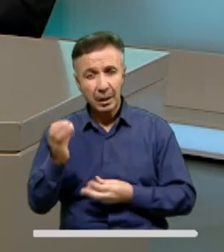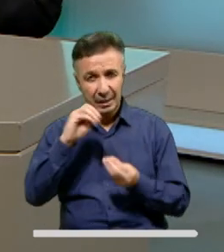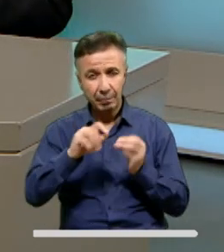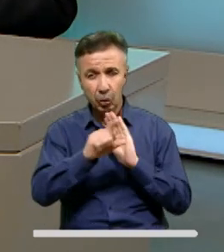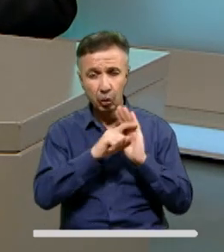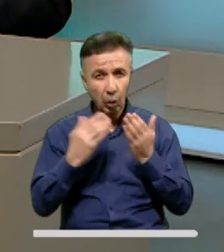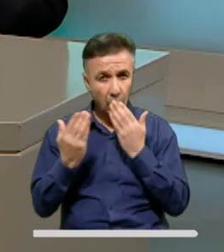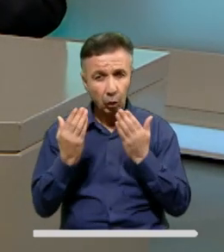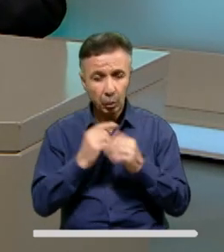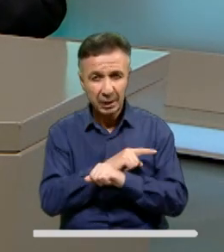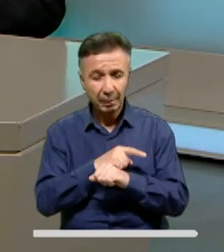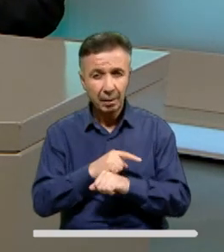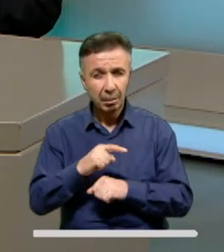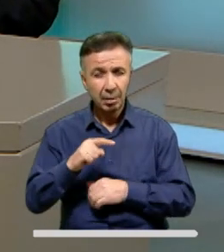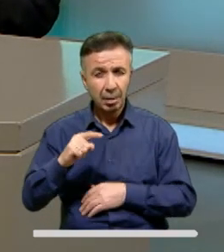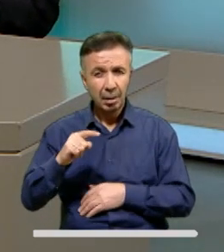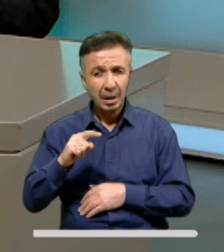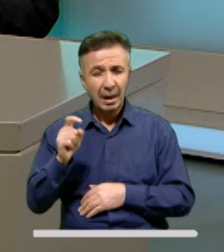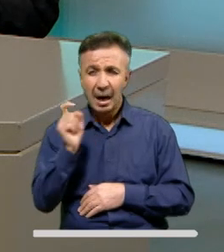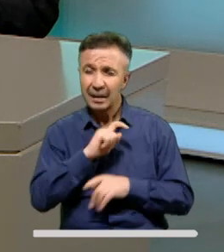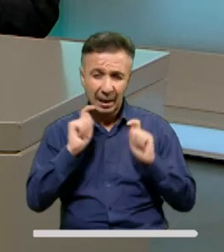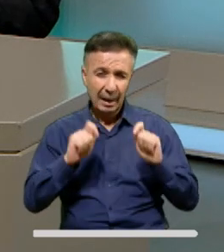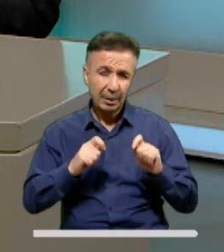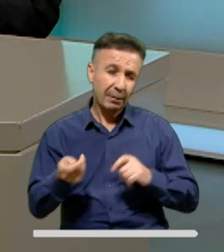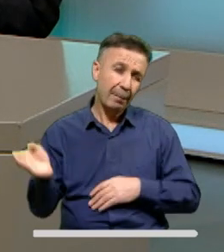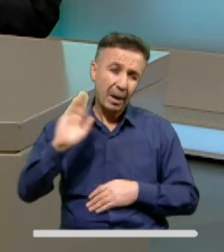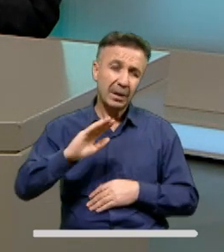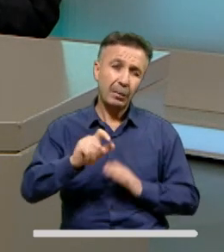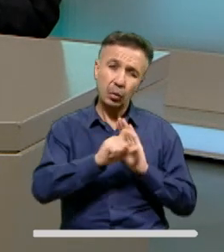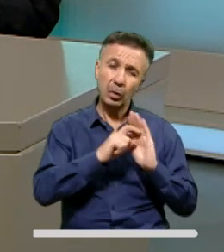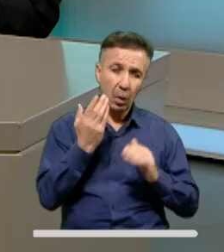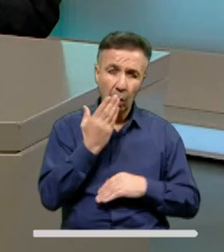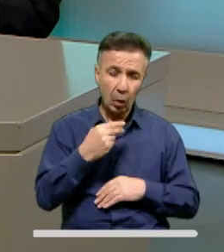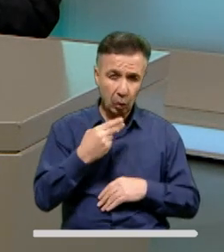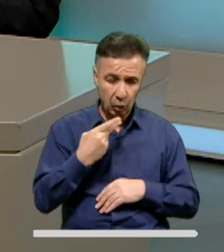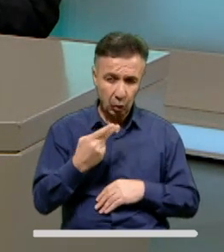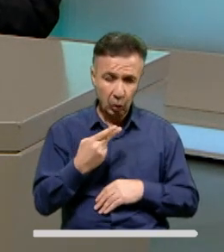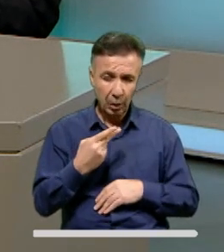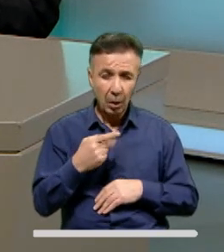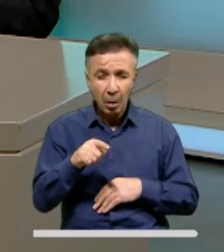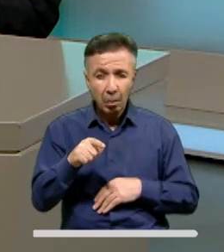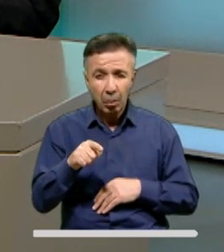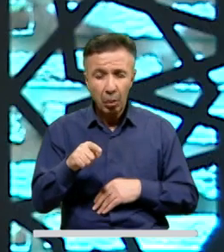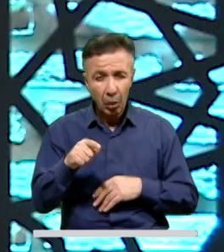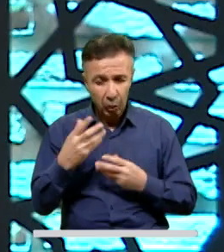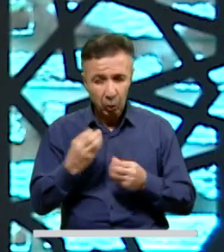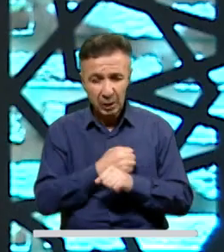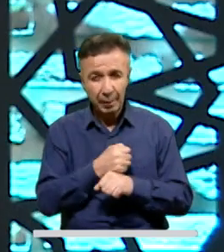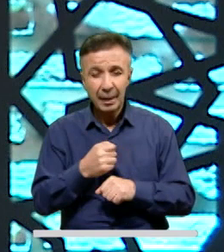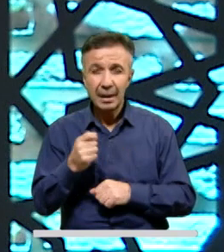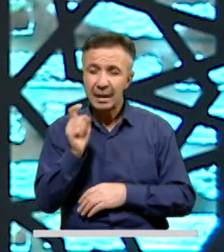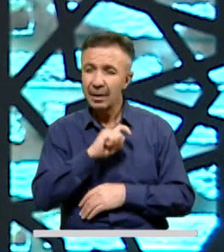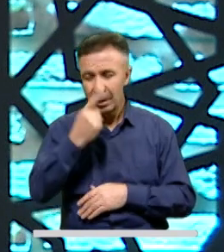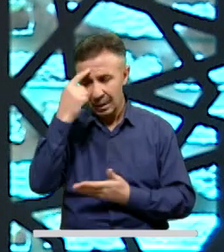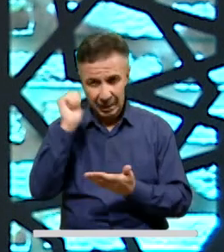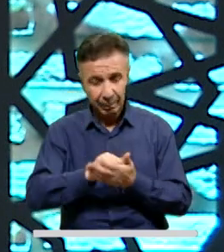Sure okurken şaşırttık. Başka bir sureye geçtik. Bu durumda seviş secdesi gerekir mi acaba? Yapmamız gerekir Peki. mi? Peki.